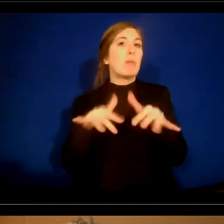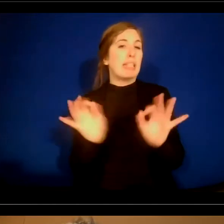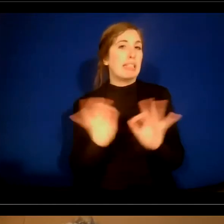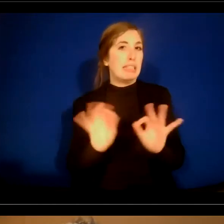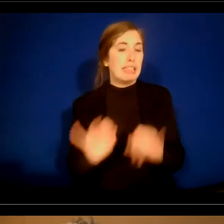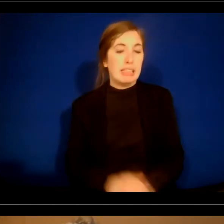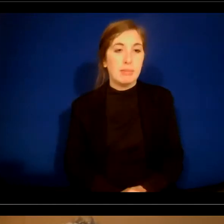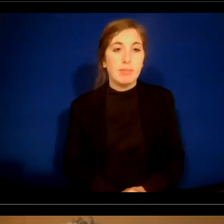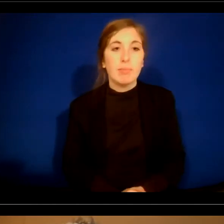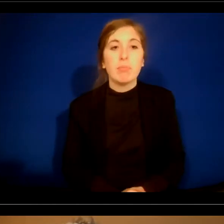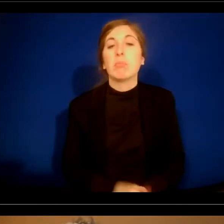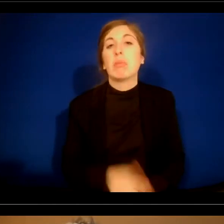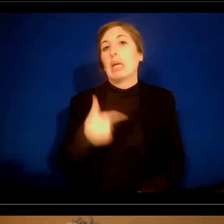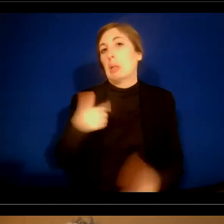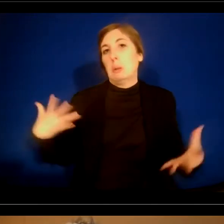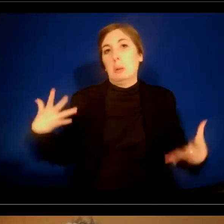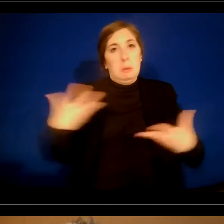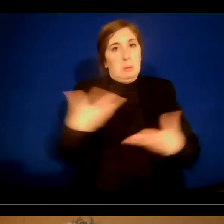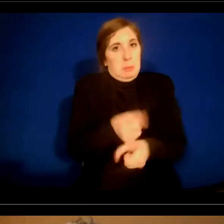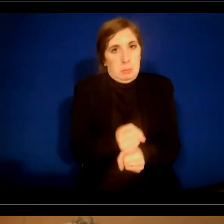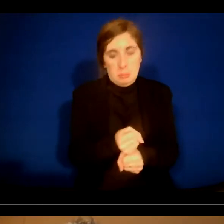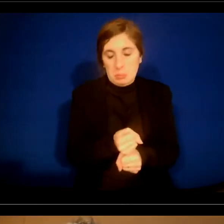chiudo davvero qui da parte mia.